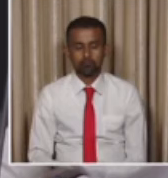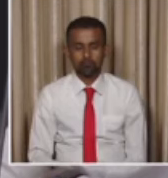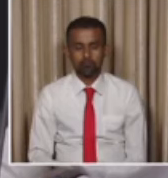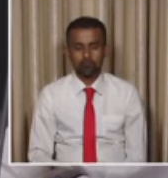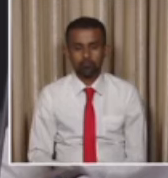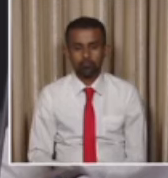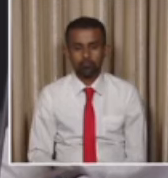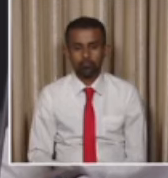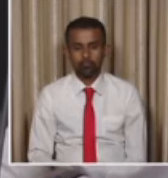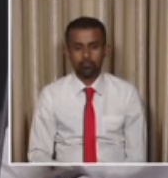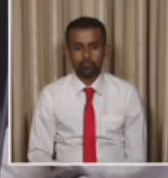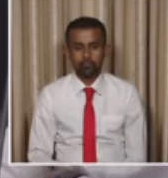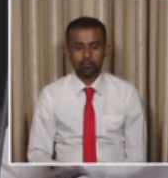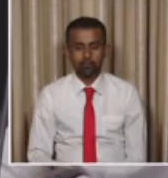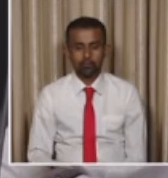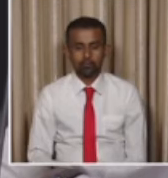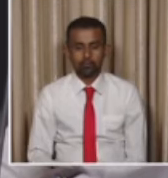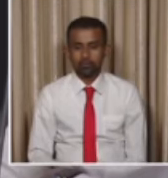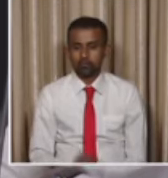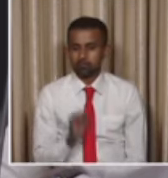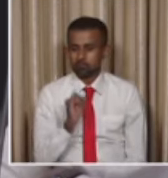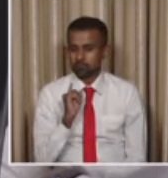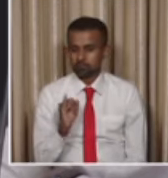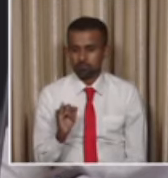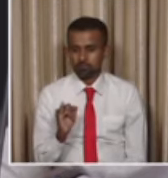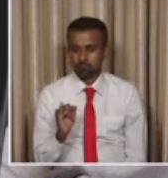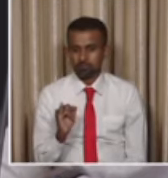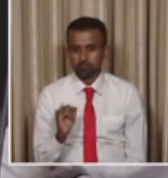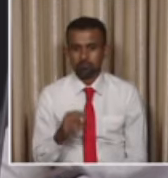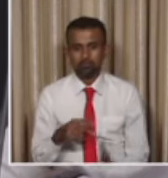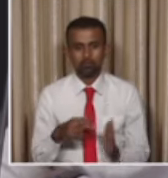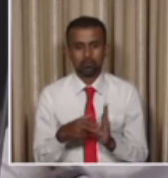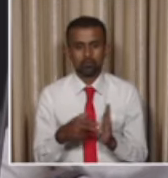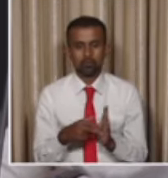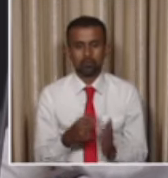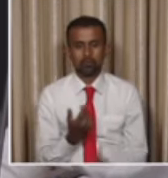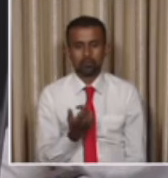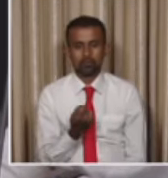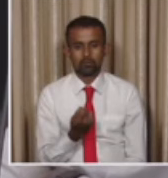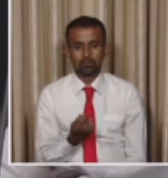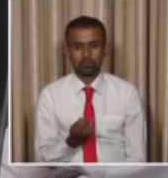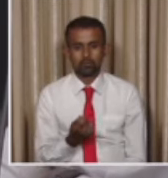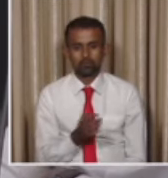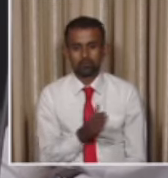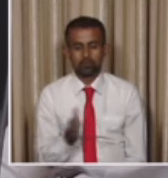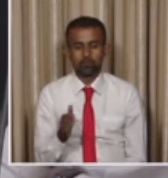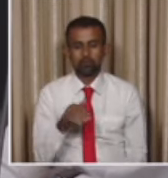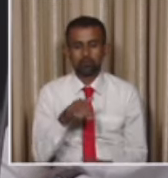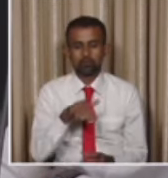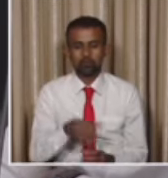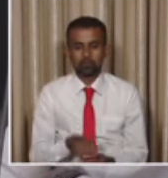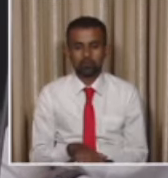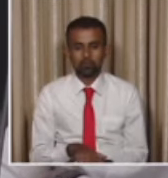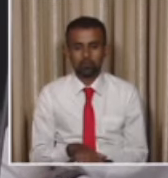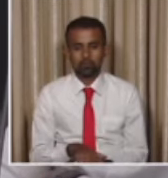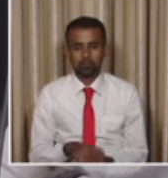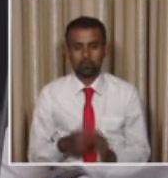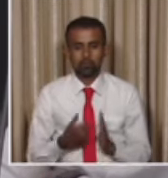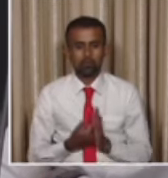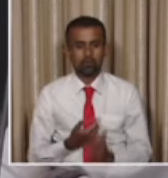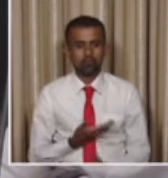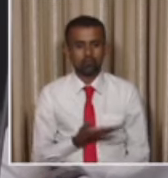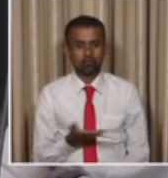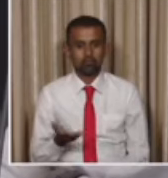ඉතාම නරක ආර්ථිකමය මූල්‍ය තත්ත්වය තුළ මේ ගරු සභාවේ